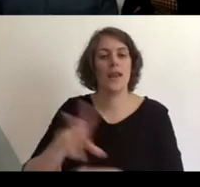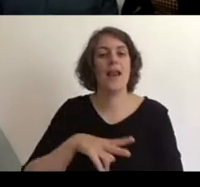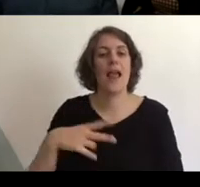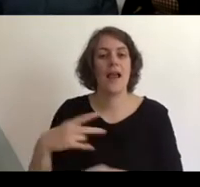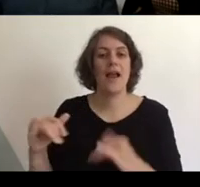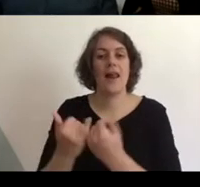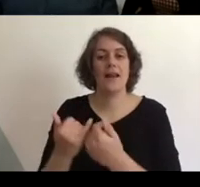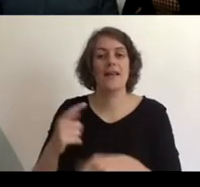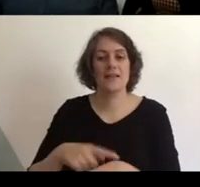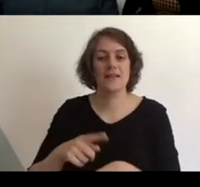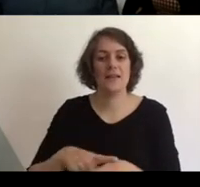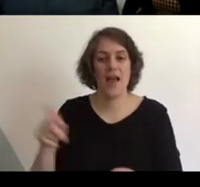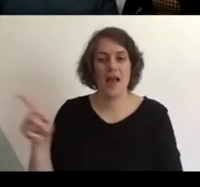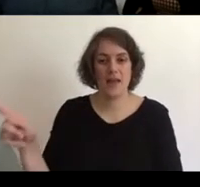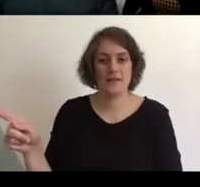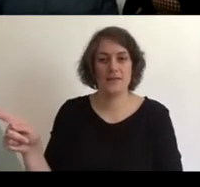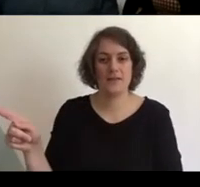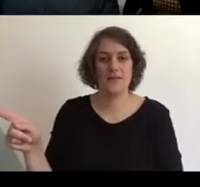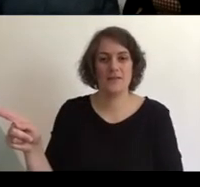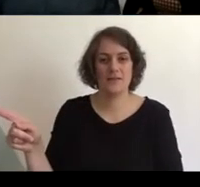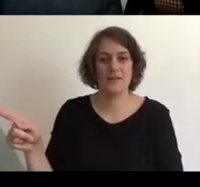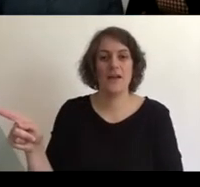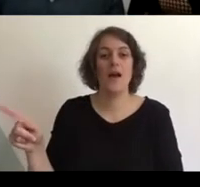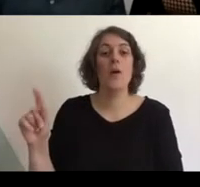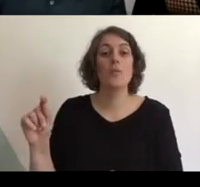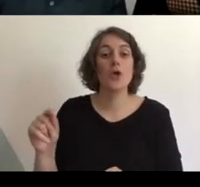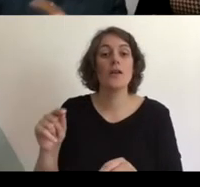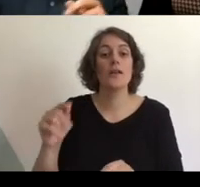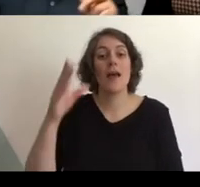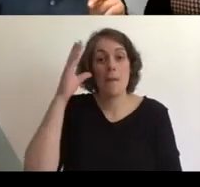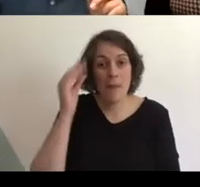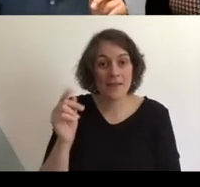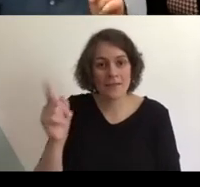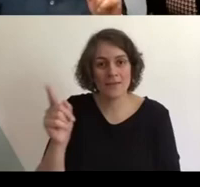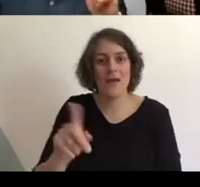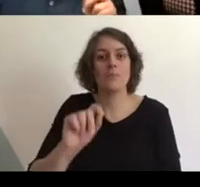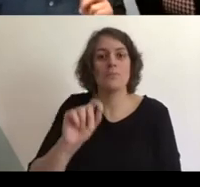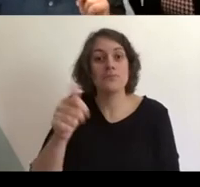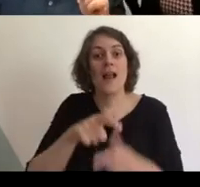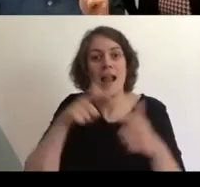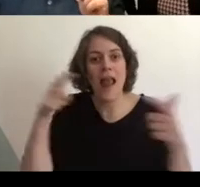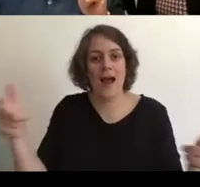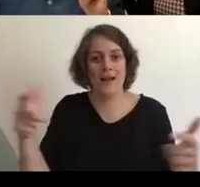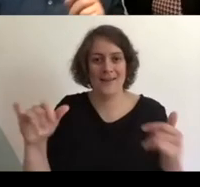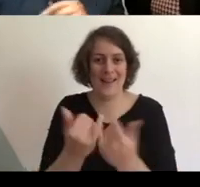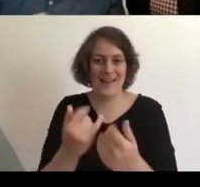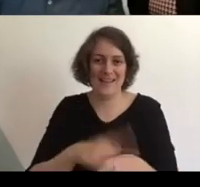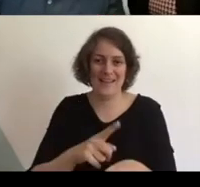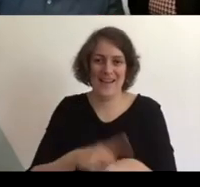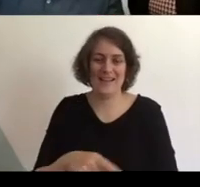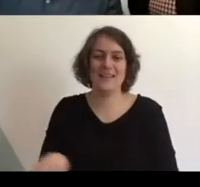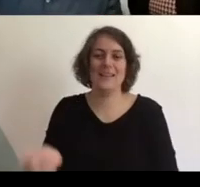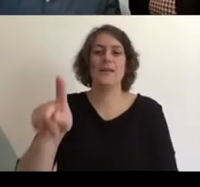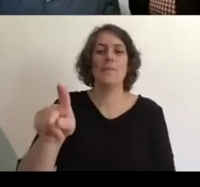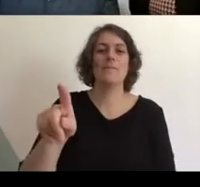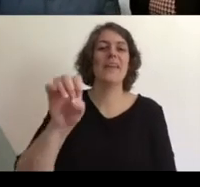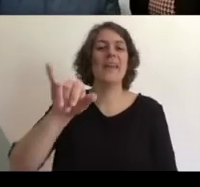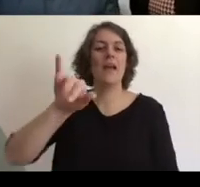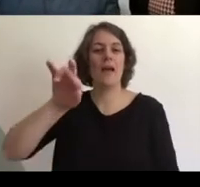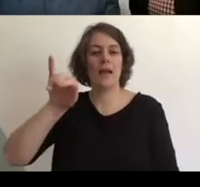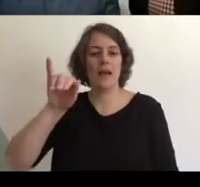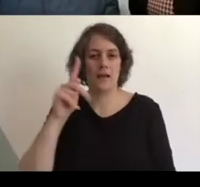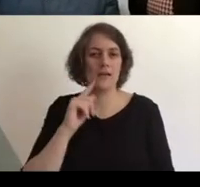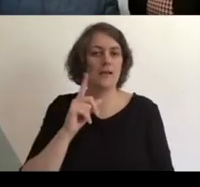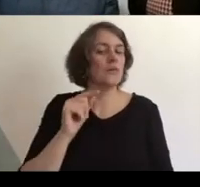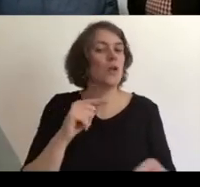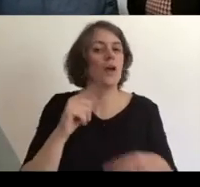uns hat tatsächlich besagter Kollege Elternzeit gemacht. Es wird Männern immer noch nahegelegt, das eben nicht zu tun.